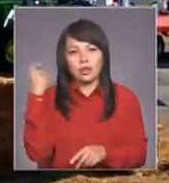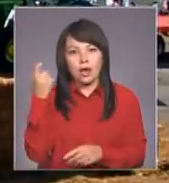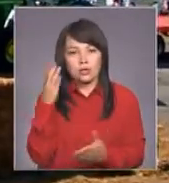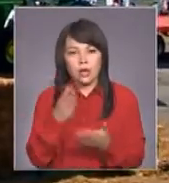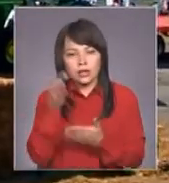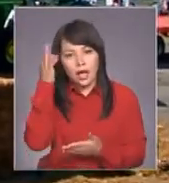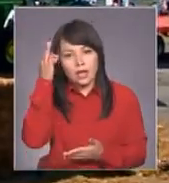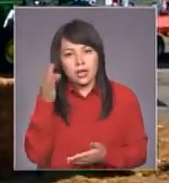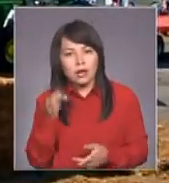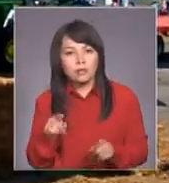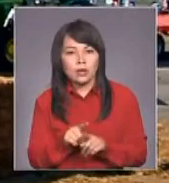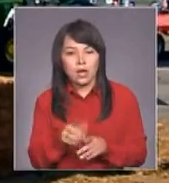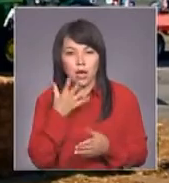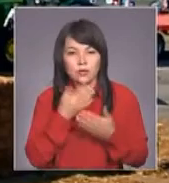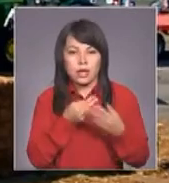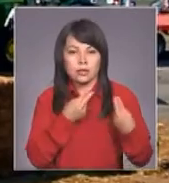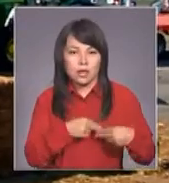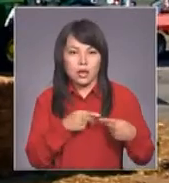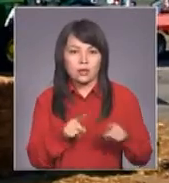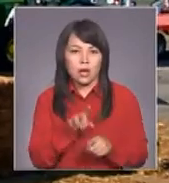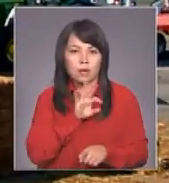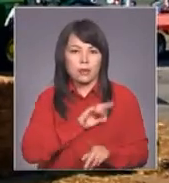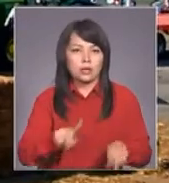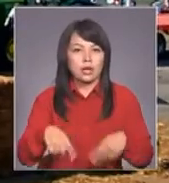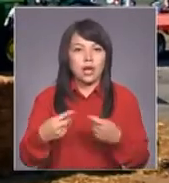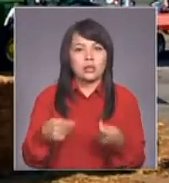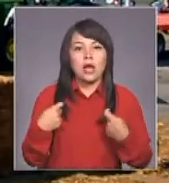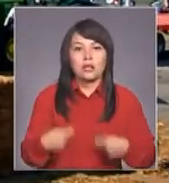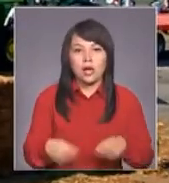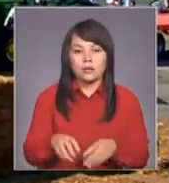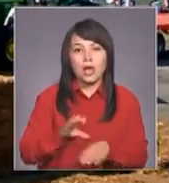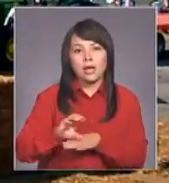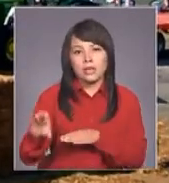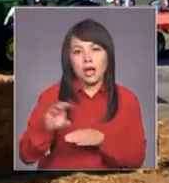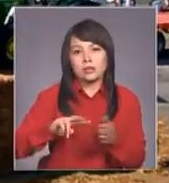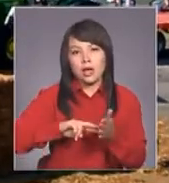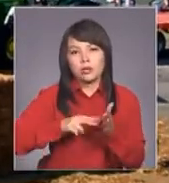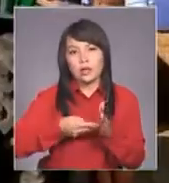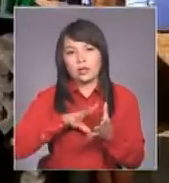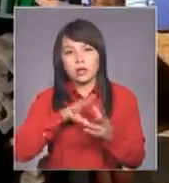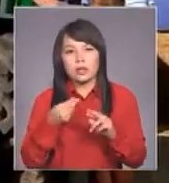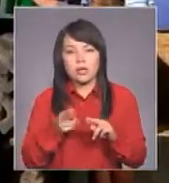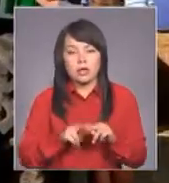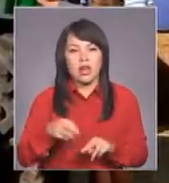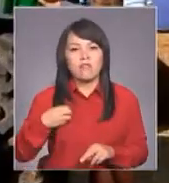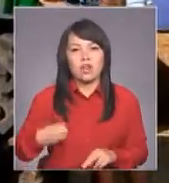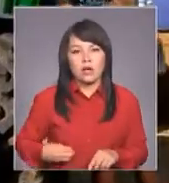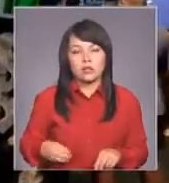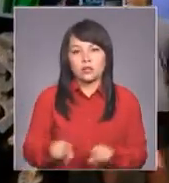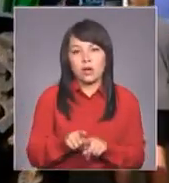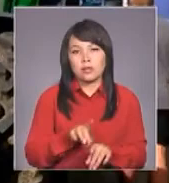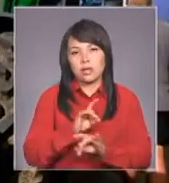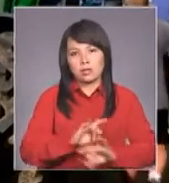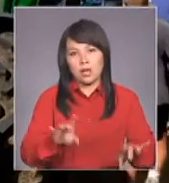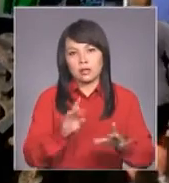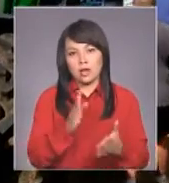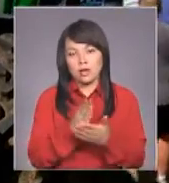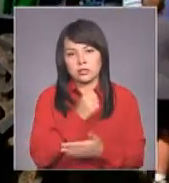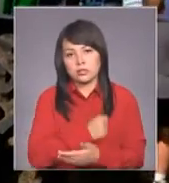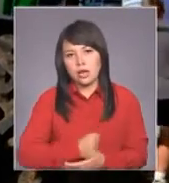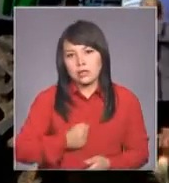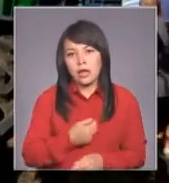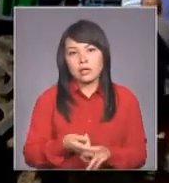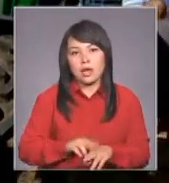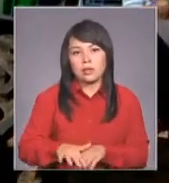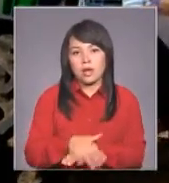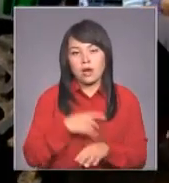Германия арзан еңбек күшін пайдалануының арқасында тауарларды экспортқа шығару бойынша француздарды басып озды. Оған қоса осыдан бір жыл